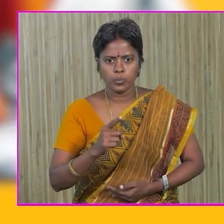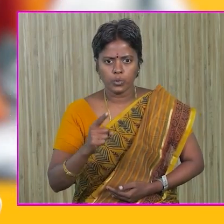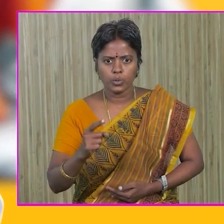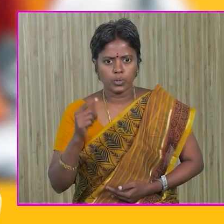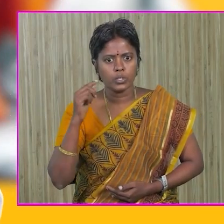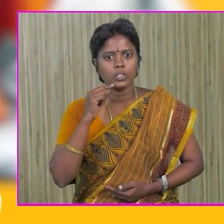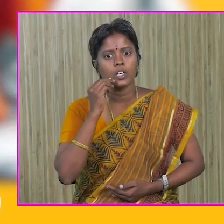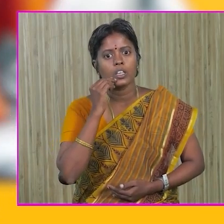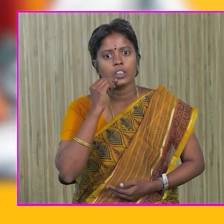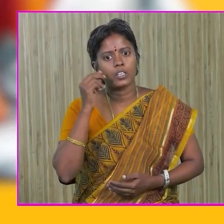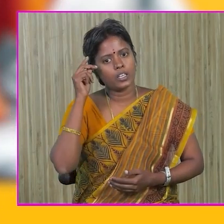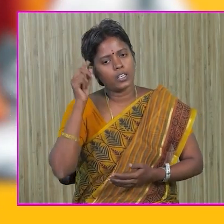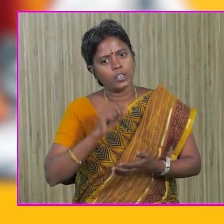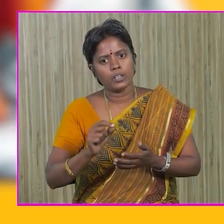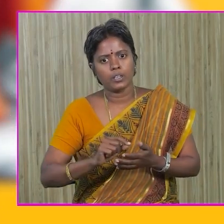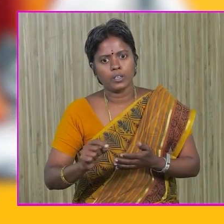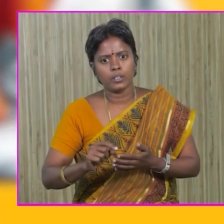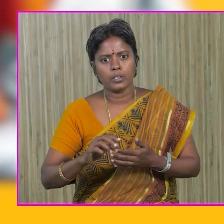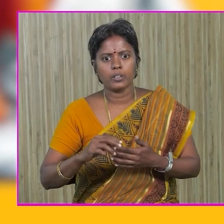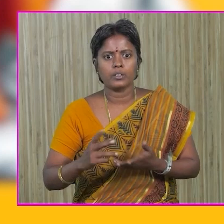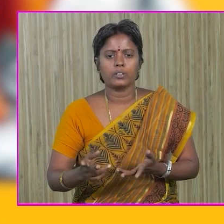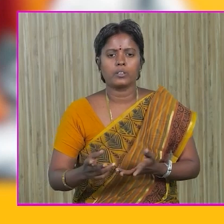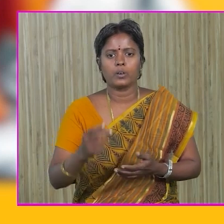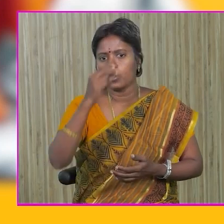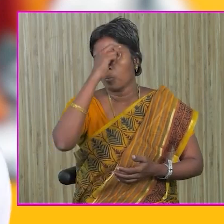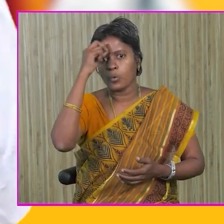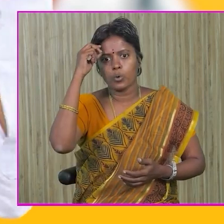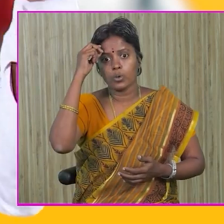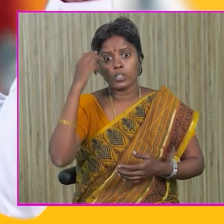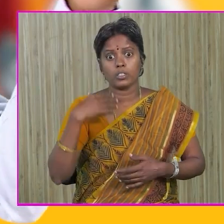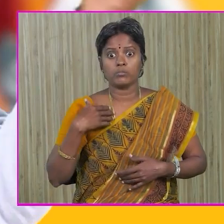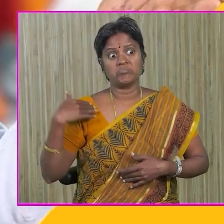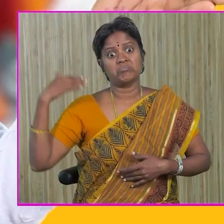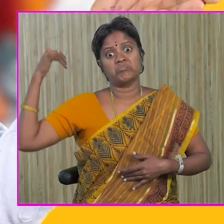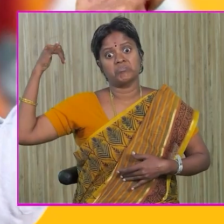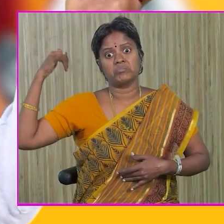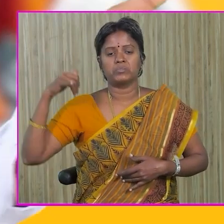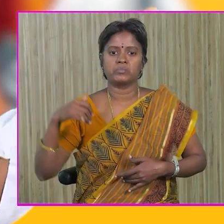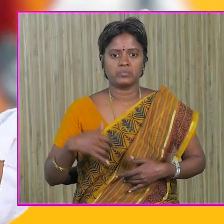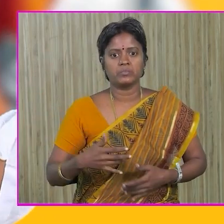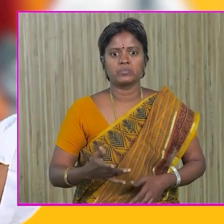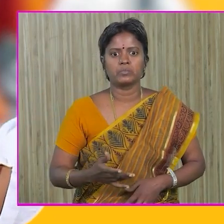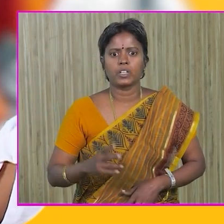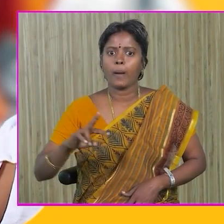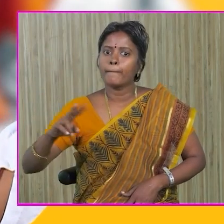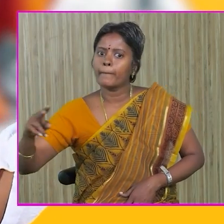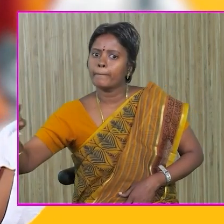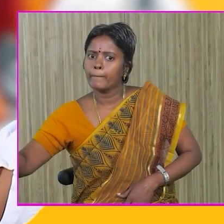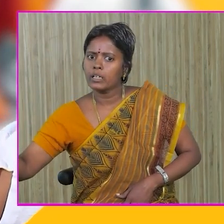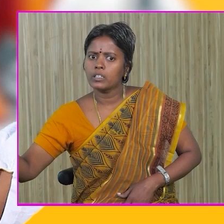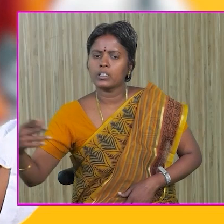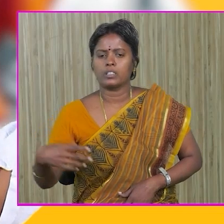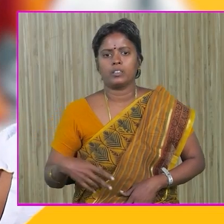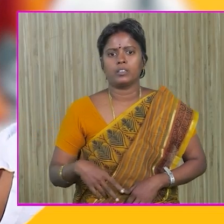போதும் மோகனுக்கு அப்படியே பெருமை தாங்காது. ஆனால் மற்ற மாணவர்கள் இருப்பாங்க இல்லையா, அவங்களுக்கெல்லாம் நாமளும்